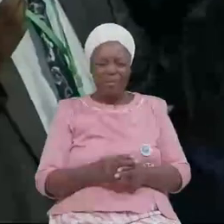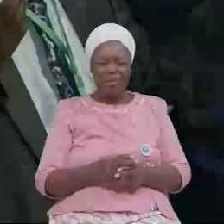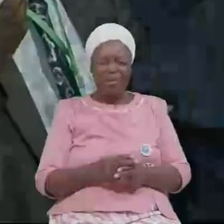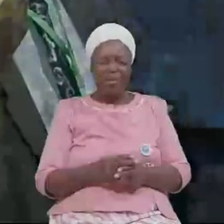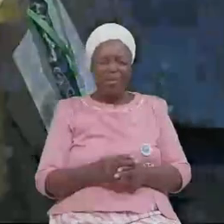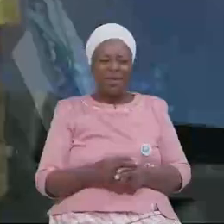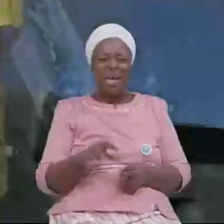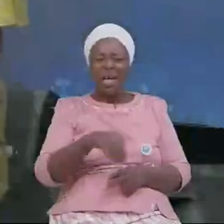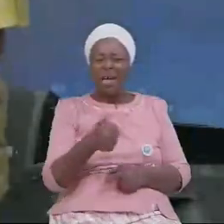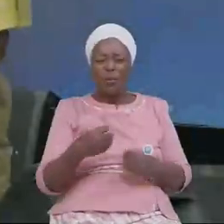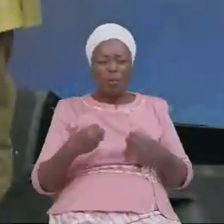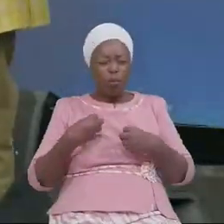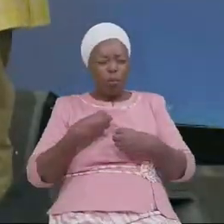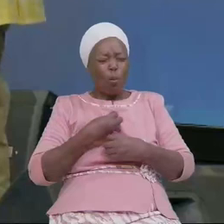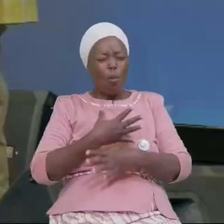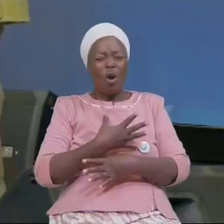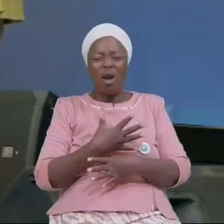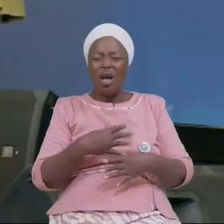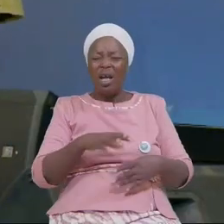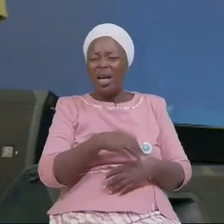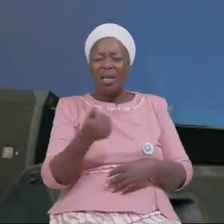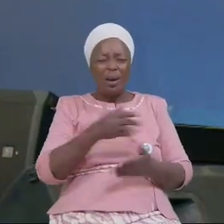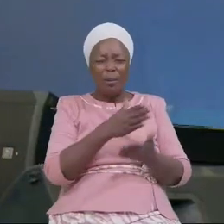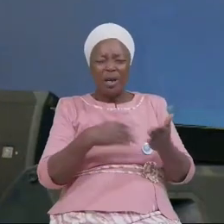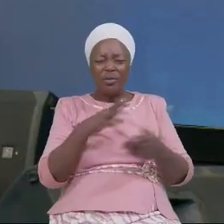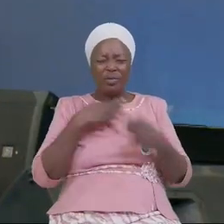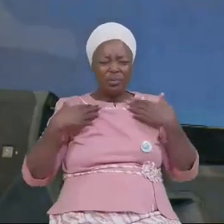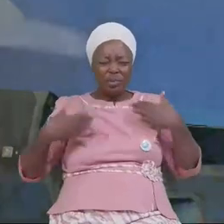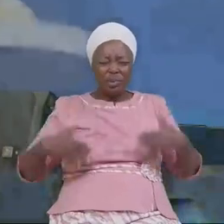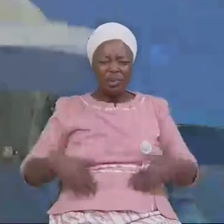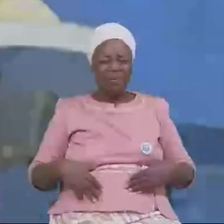Tout enflement, toute partie du corps,